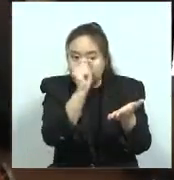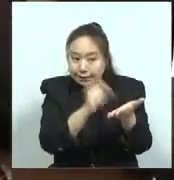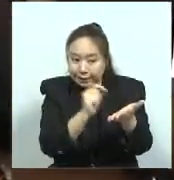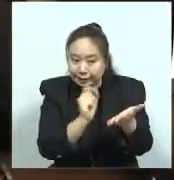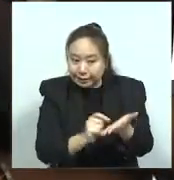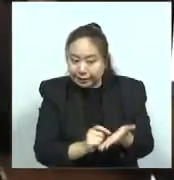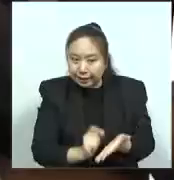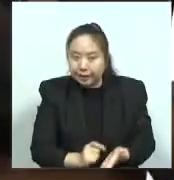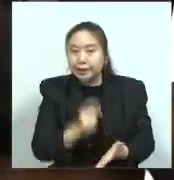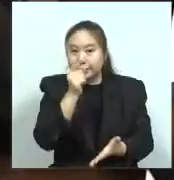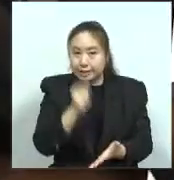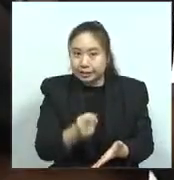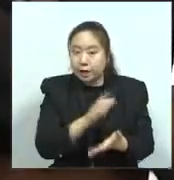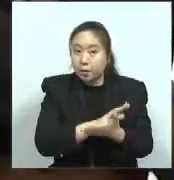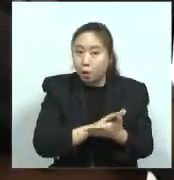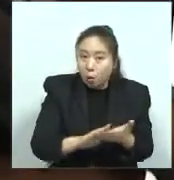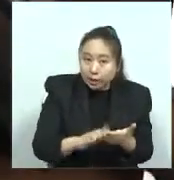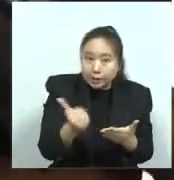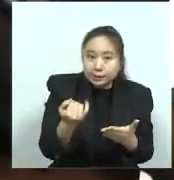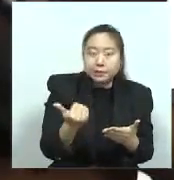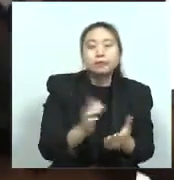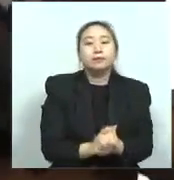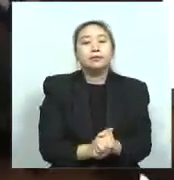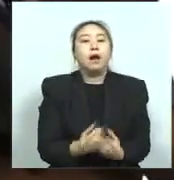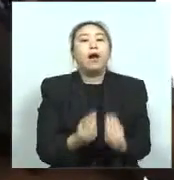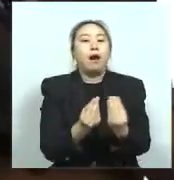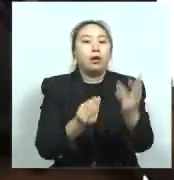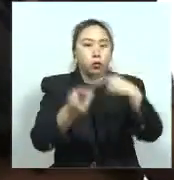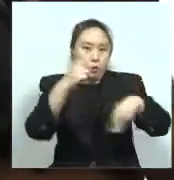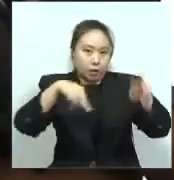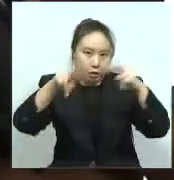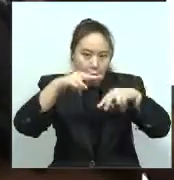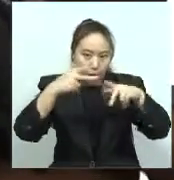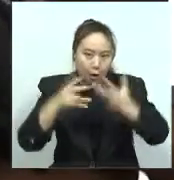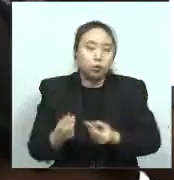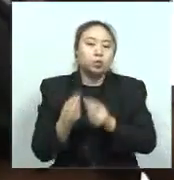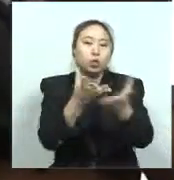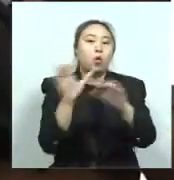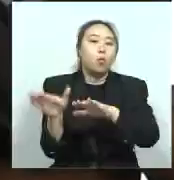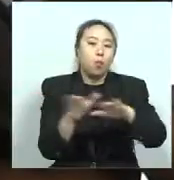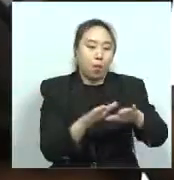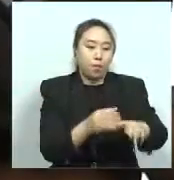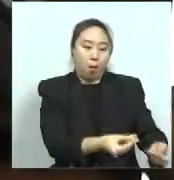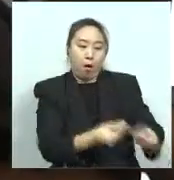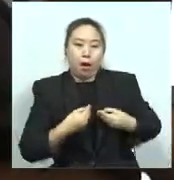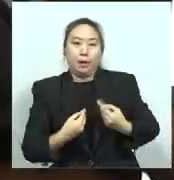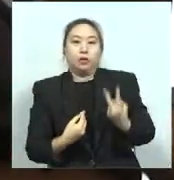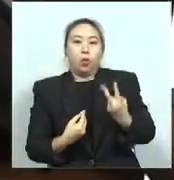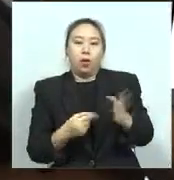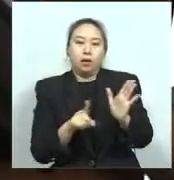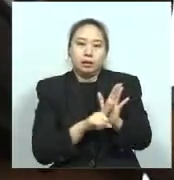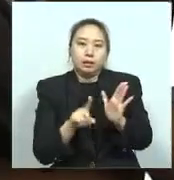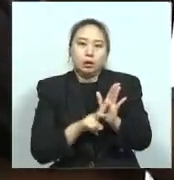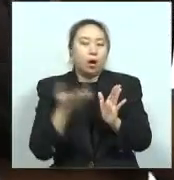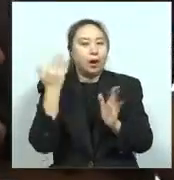ายมือชื่อจริงไหมก็ให้ทางเจ้าที่ตรวจสอบแล้วก็จะได้ส่งไปพร้อมกันเขาส่งมา2 ชุดครับส่งมา2 ครั้งวันที่4